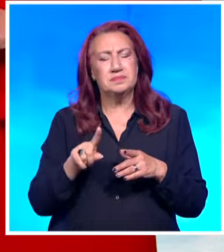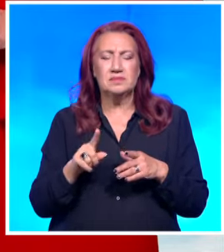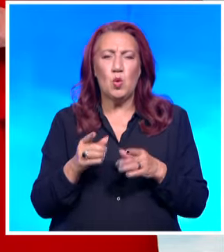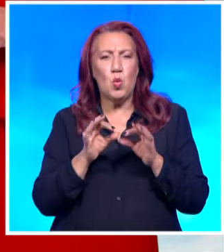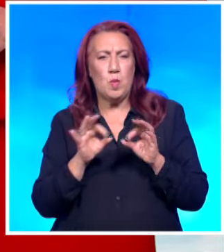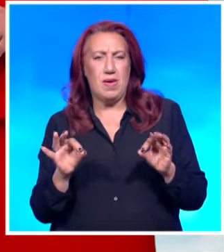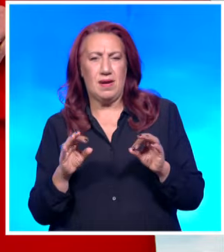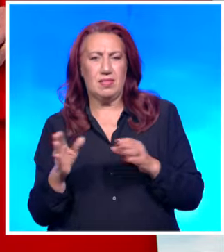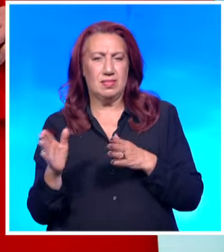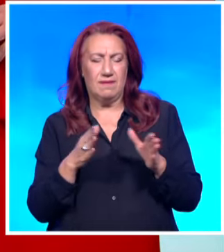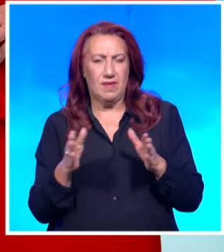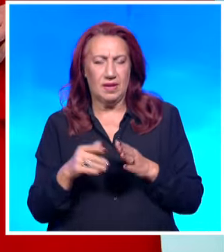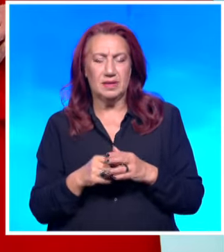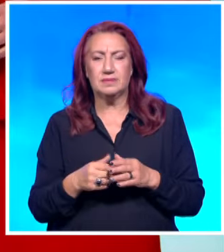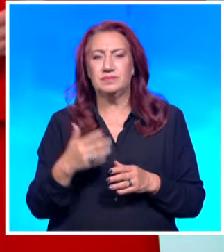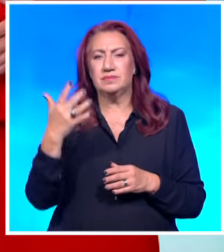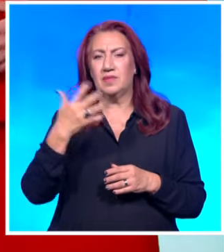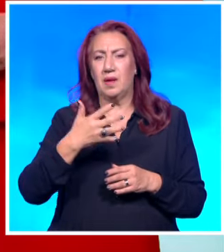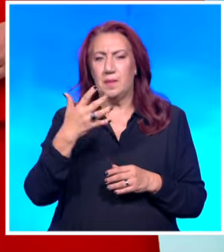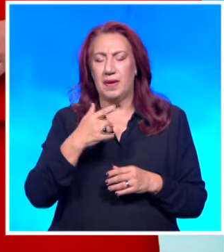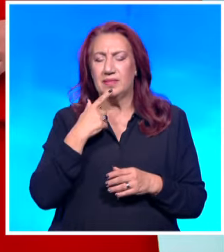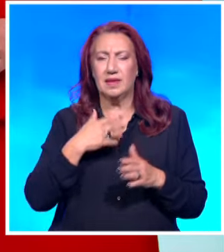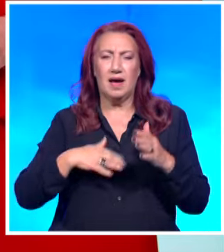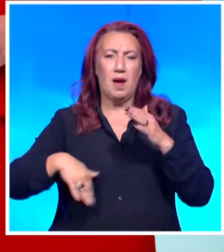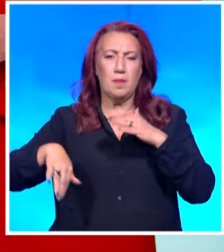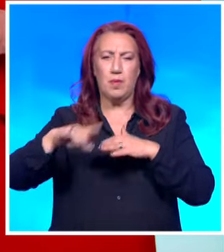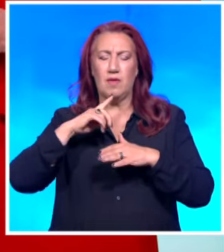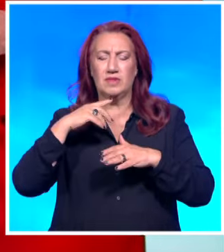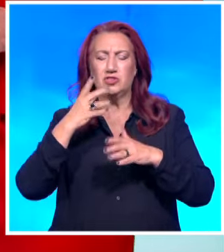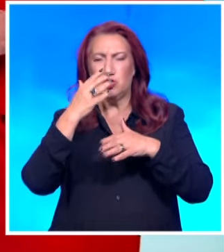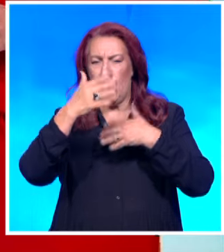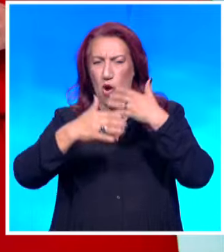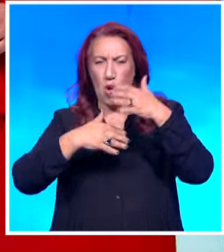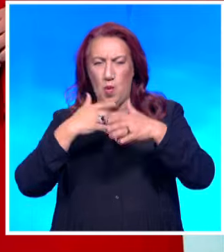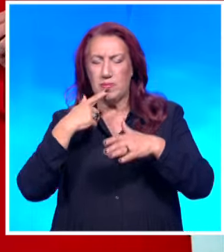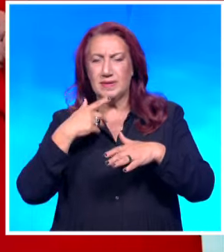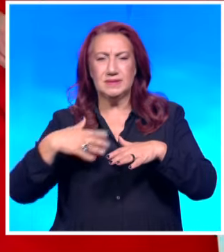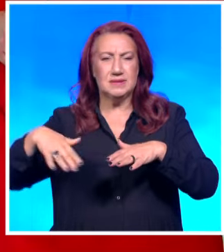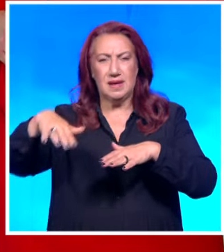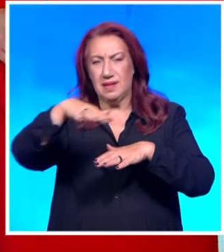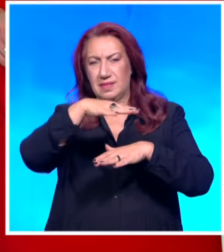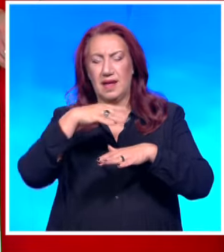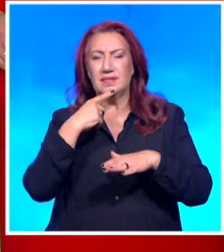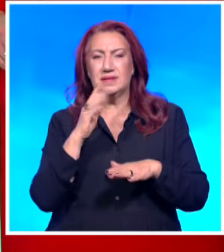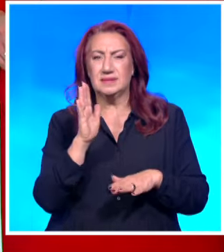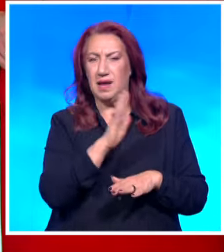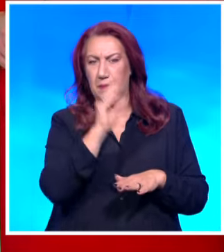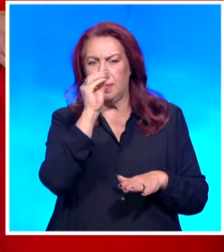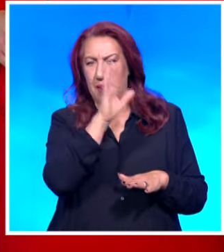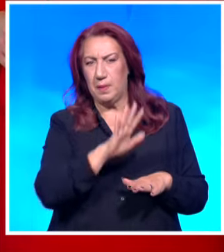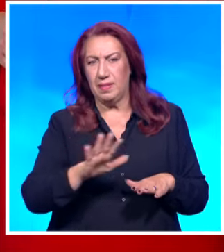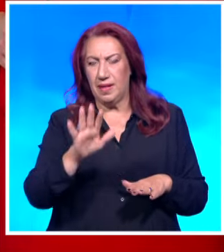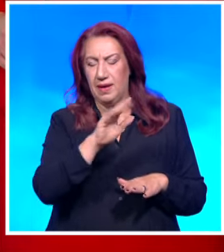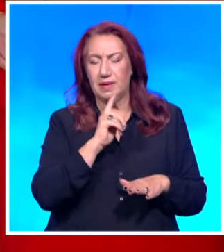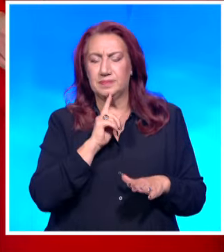северозапад в петък ще започнат да се развиват повече купести облаци особено над планините на западна българия температурите ще